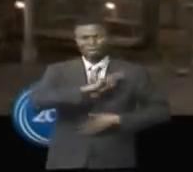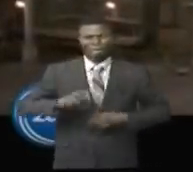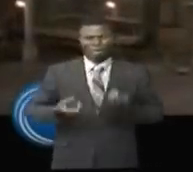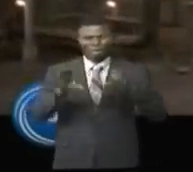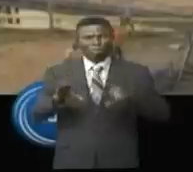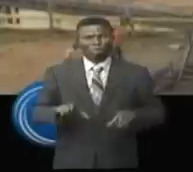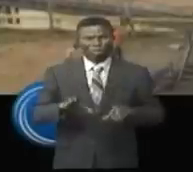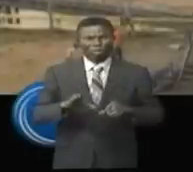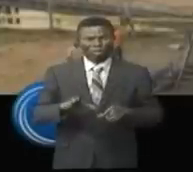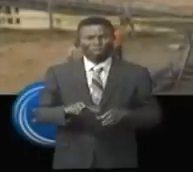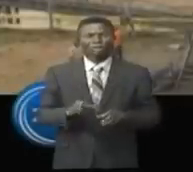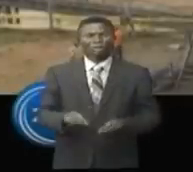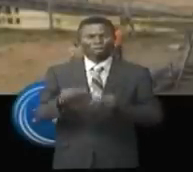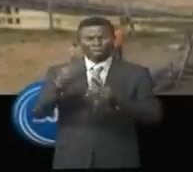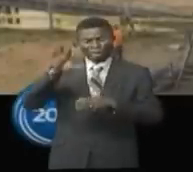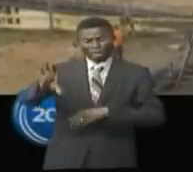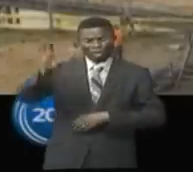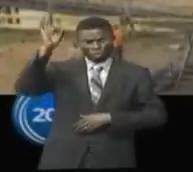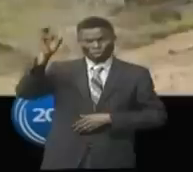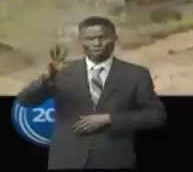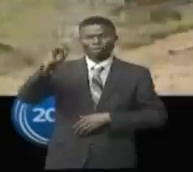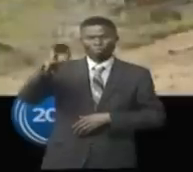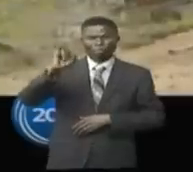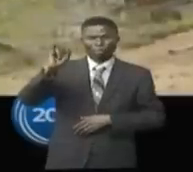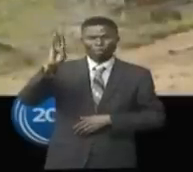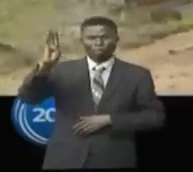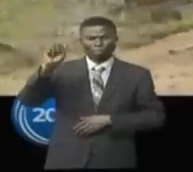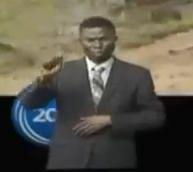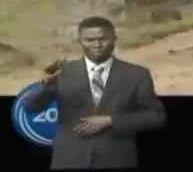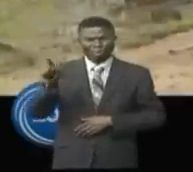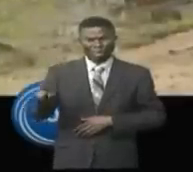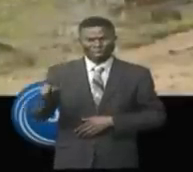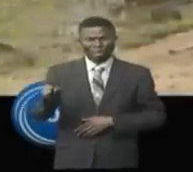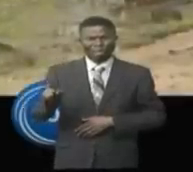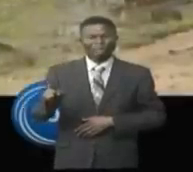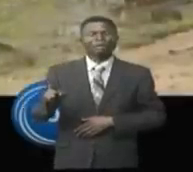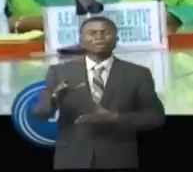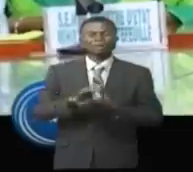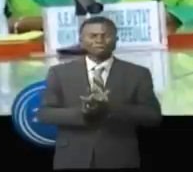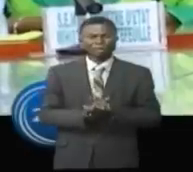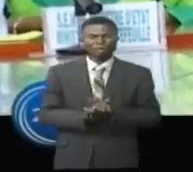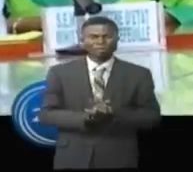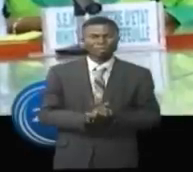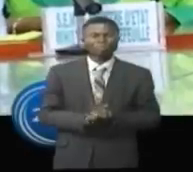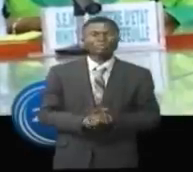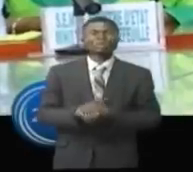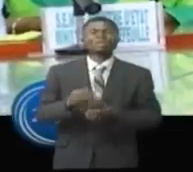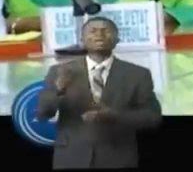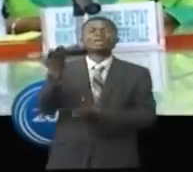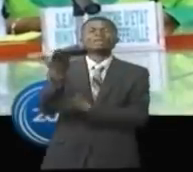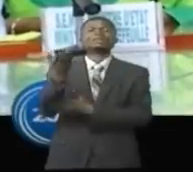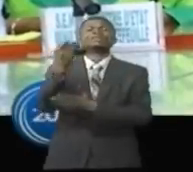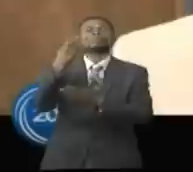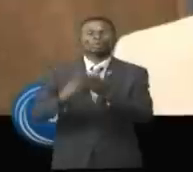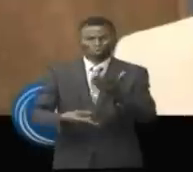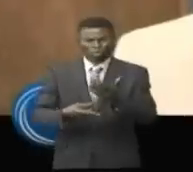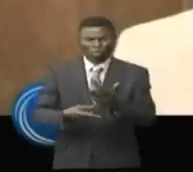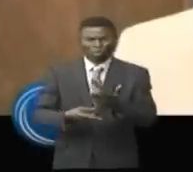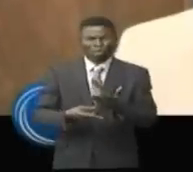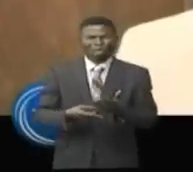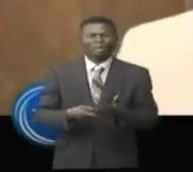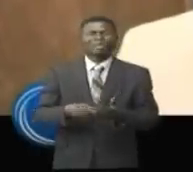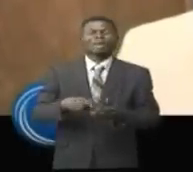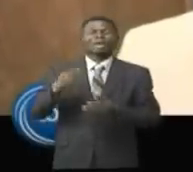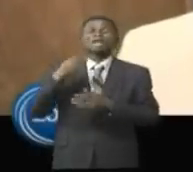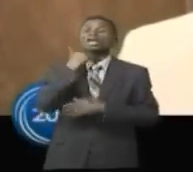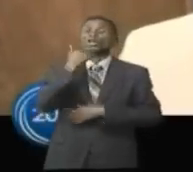Congo, ils ont jeté leur dévolu sur la minière de Bakwanga, MIBA en sigle. À en croire le PCA d'Eco Mining, les hommes